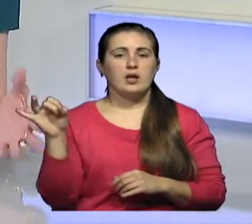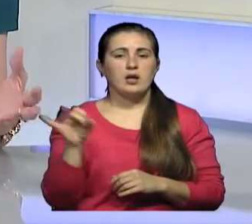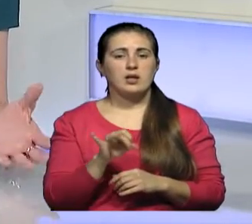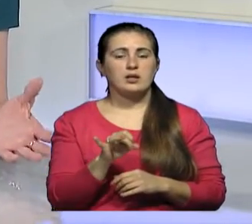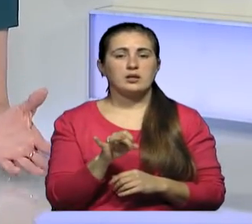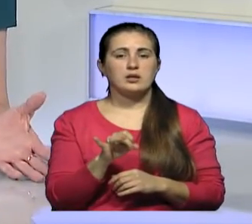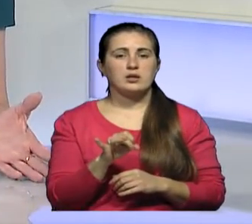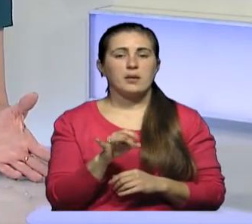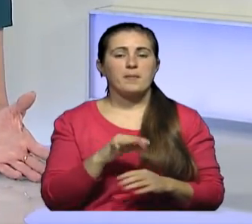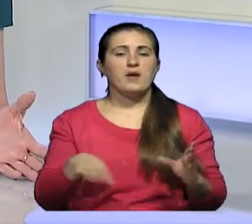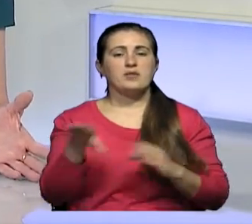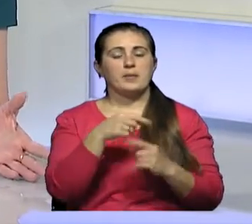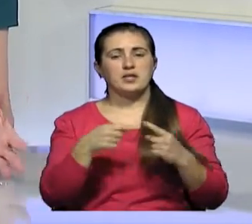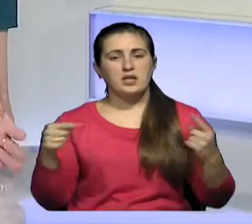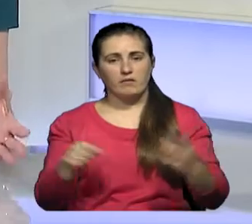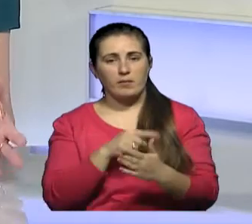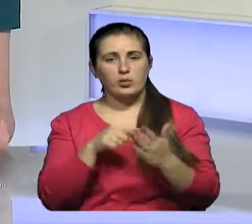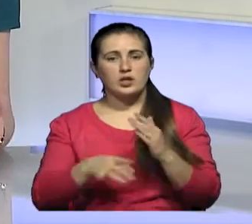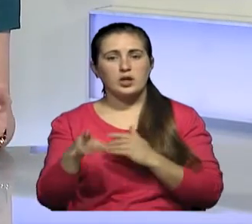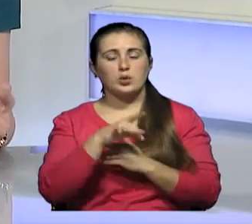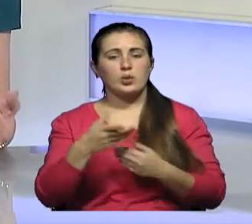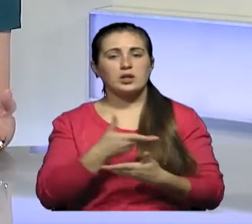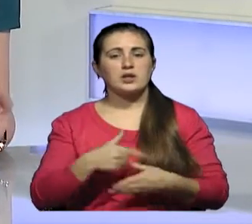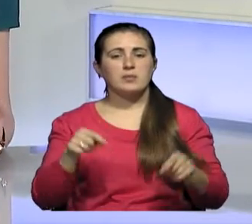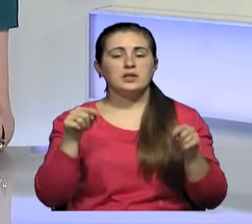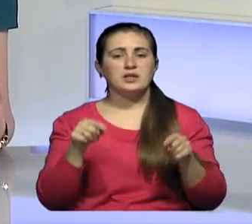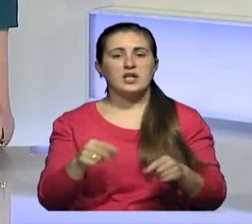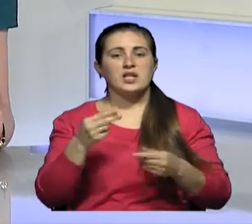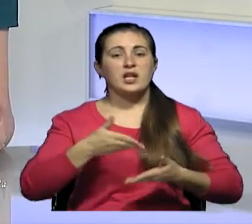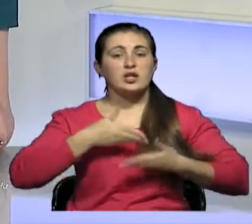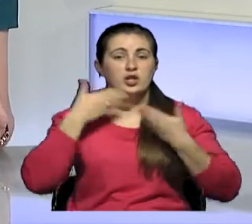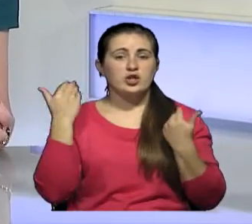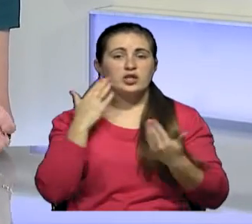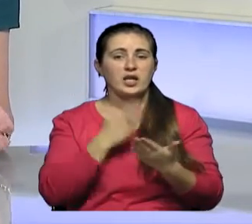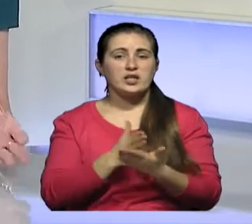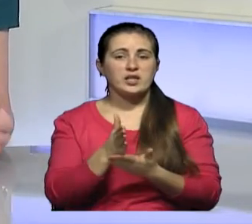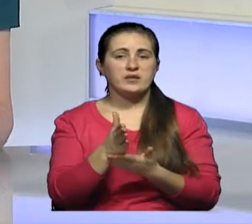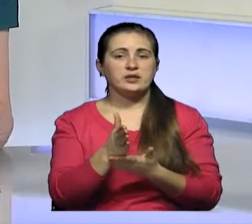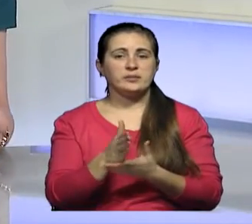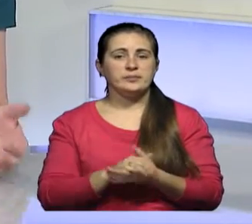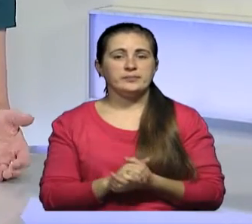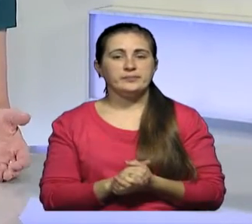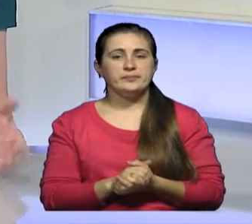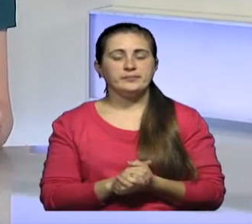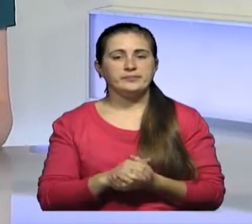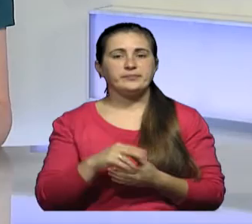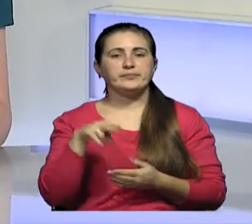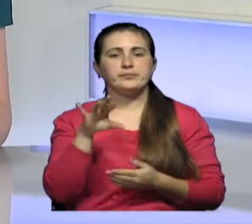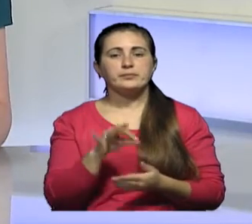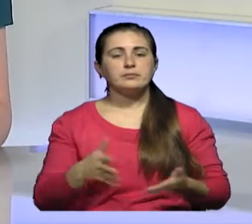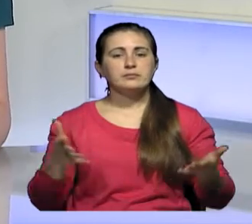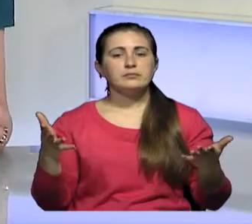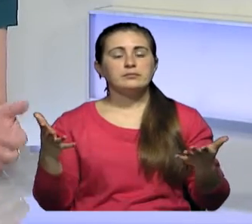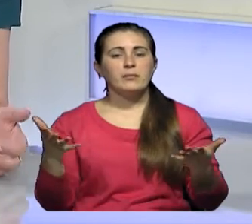по всем остальным вопросам региона нам здесь легче сориентироваться по каким